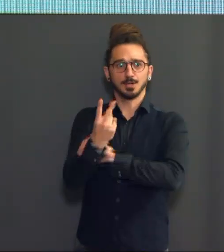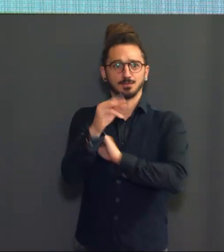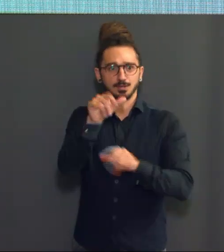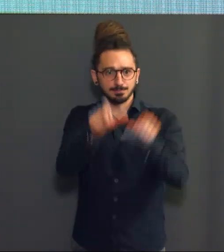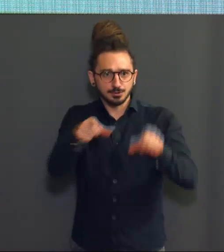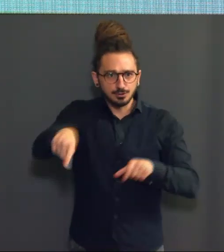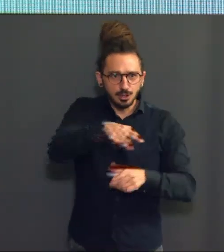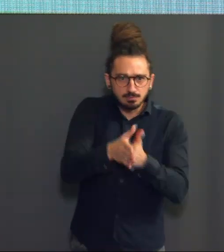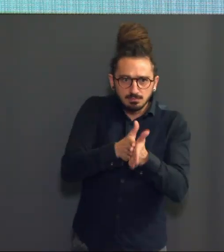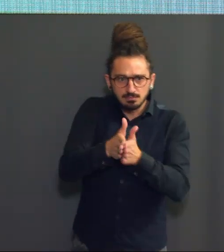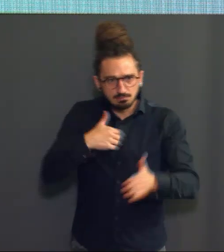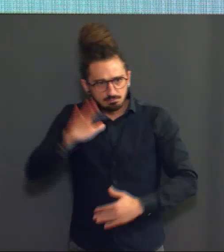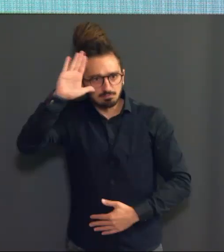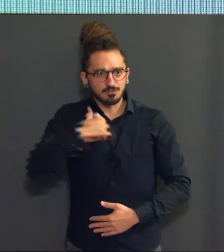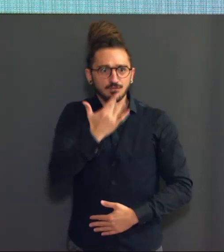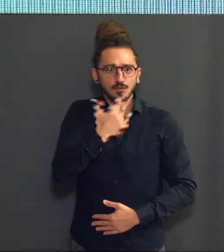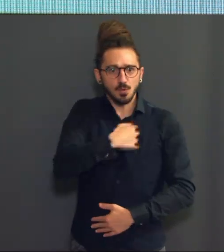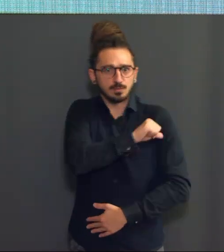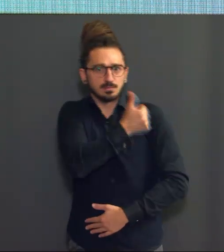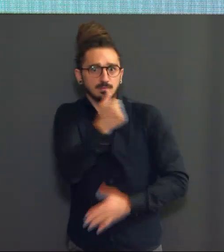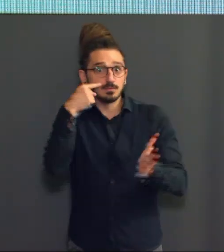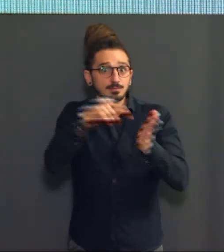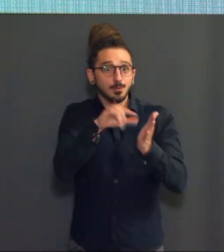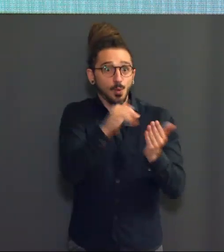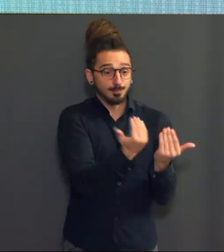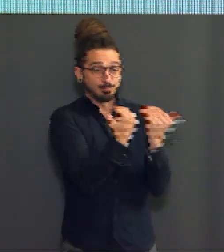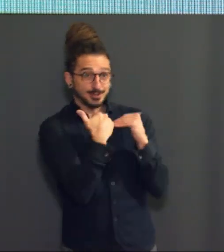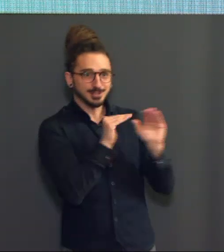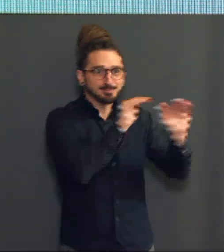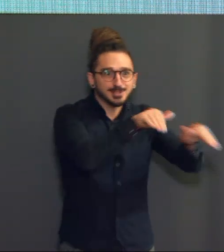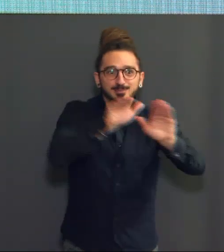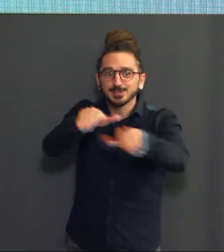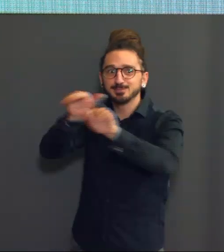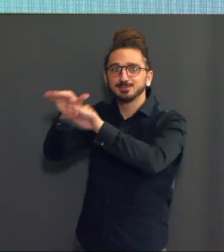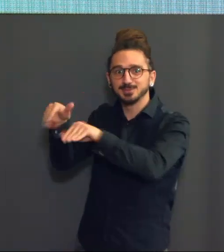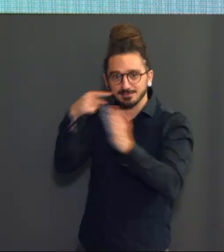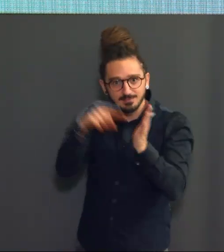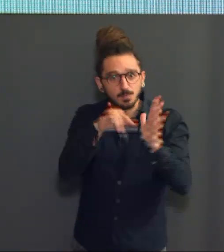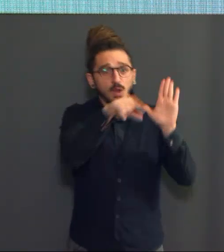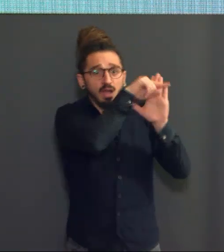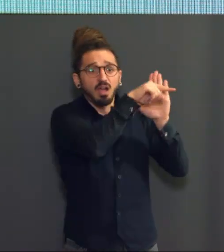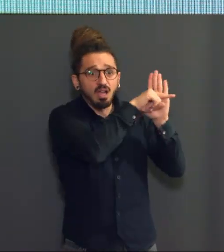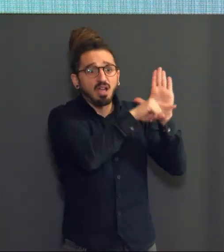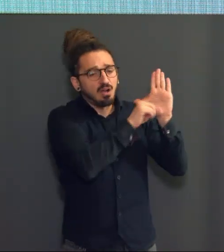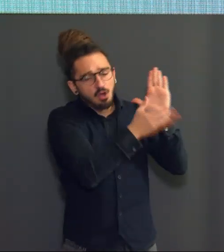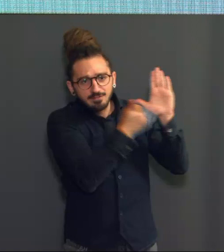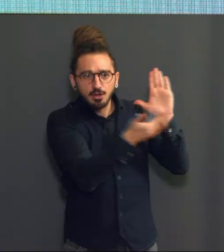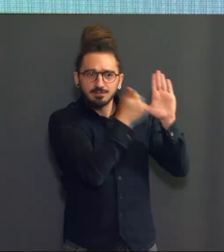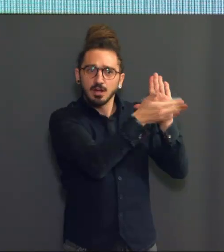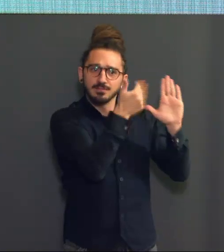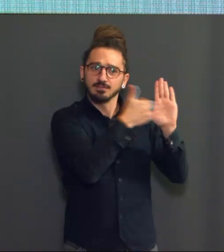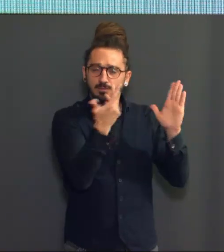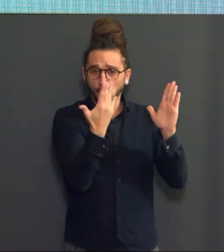les restrictions actuelles qui pèsent sur notre quotidien et sur notre morale.